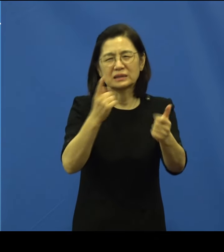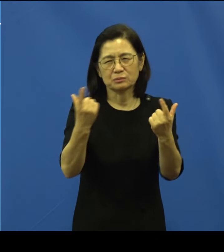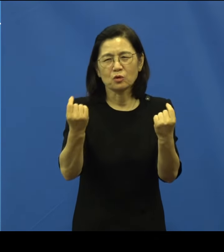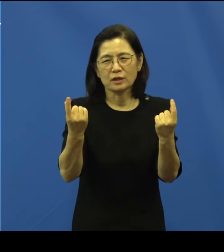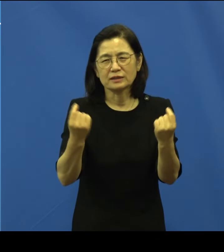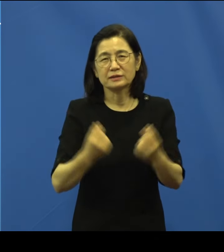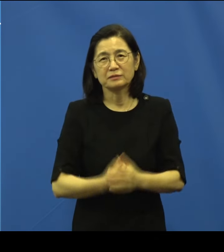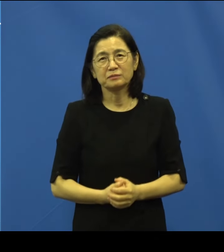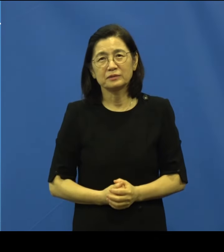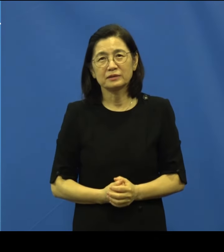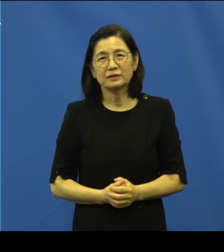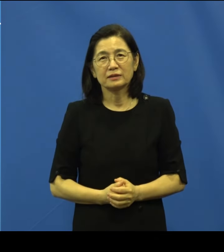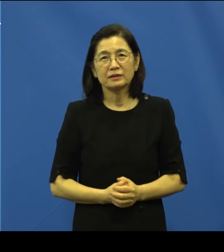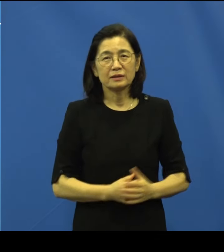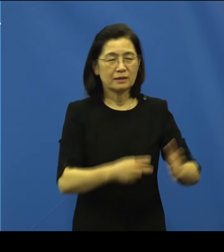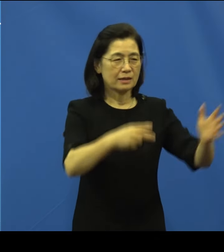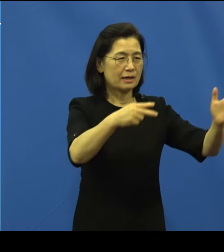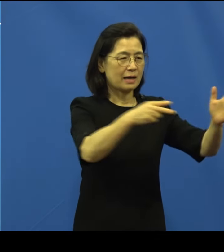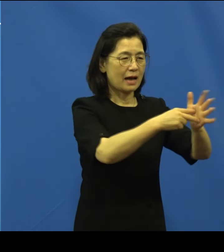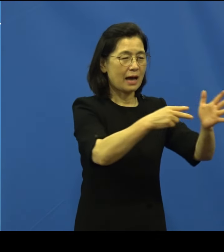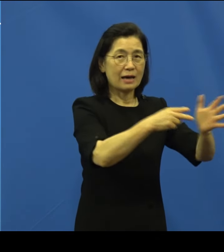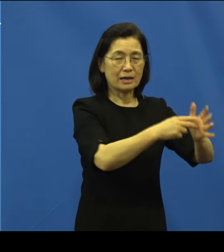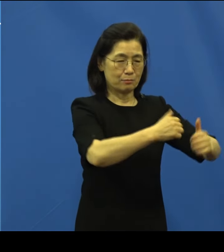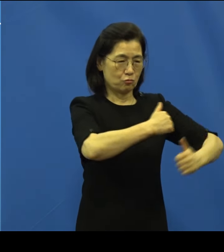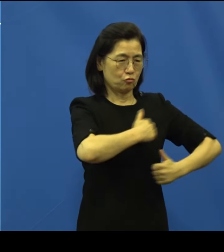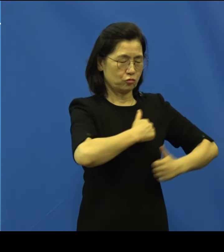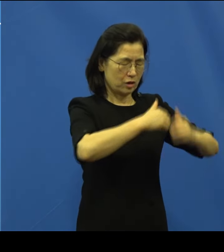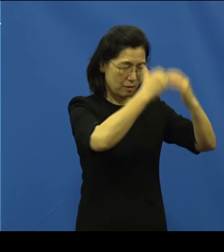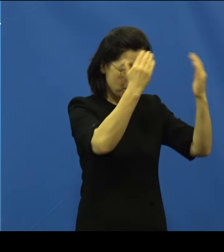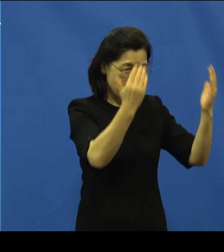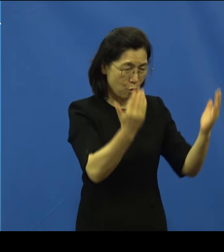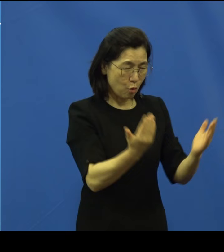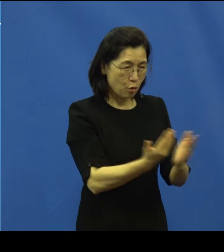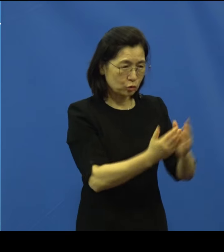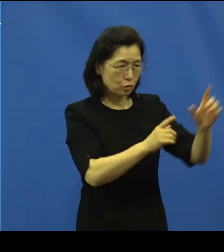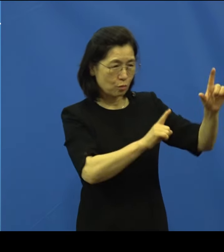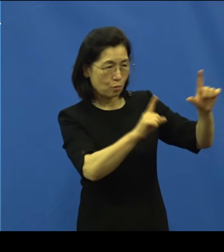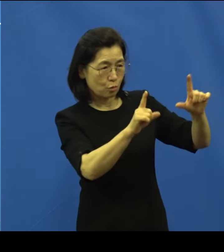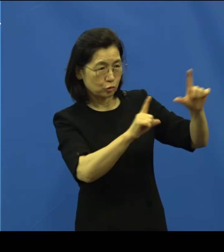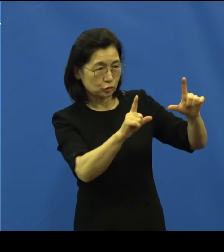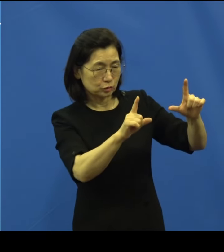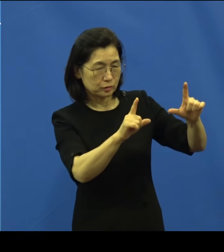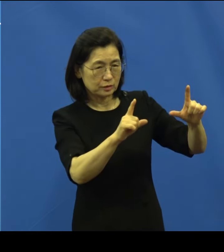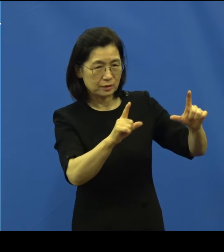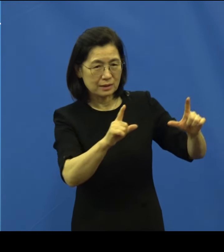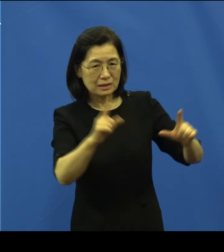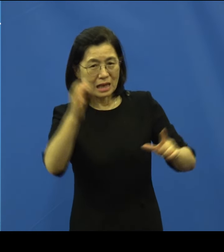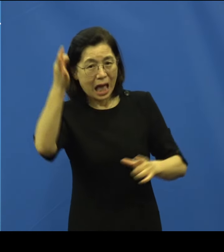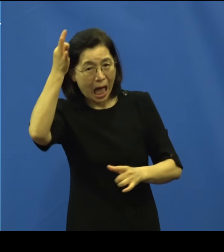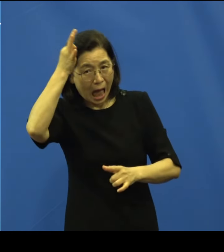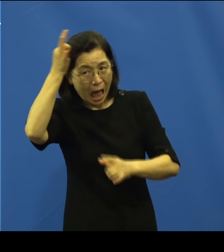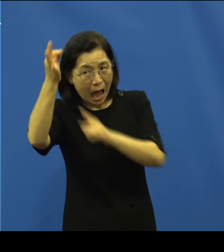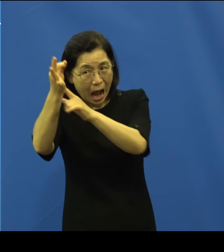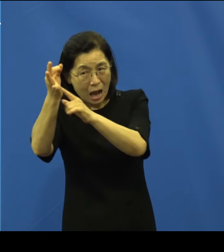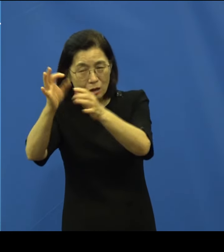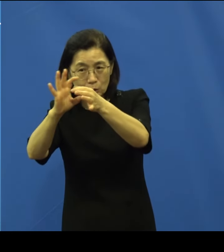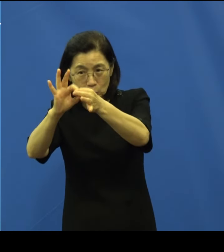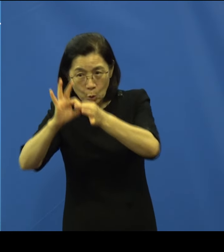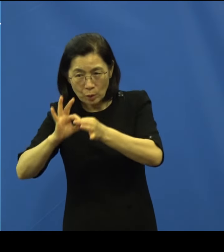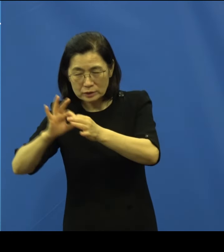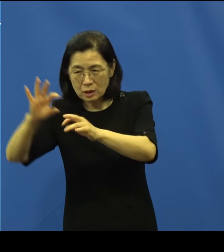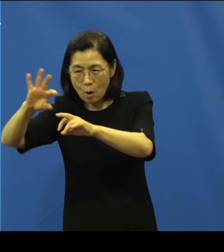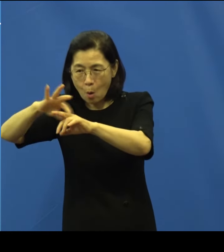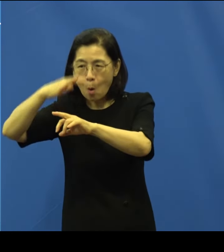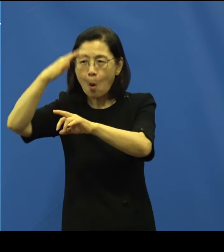승패가 결정됩니다. 아람의 모든 동향을 엘리사를 통해 이스라엘에 전달되고 있는 거예요. 신기하죠, 여러분.